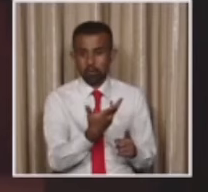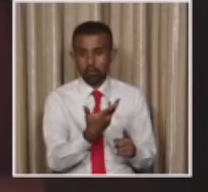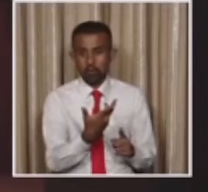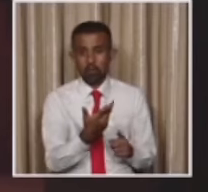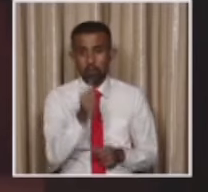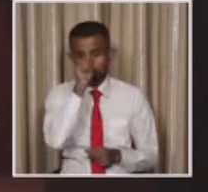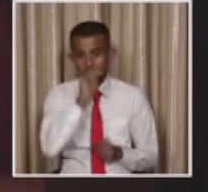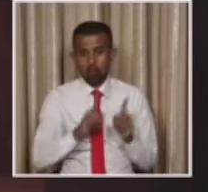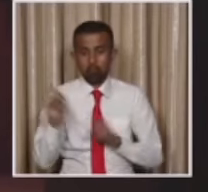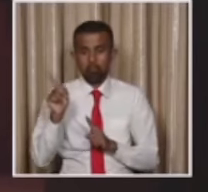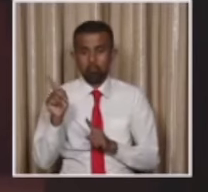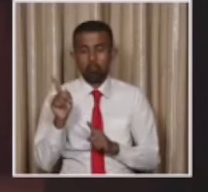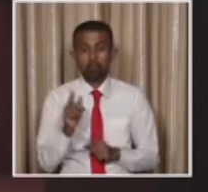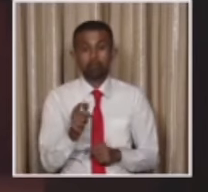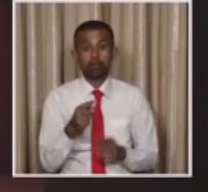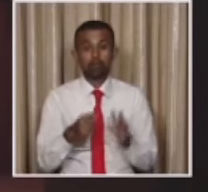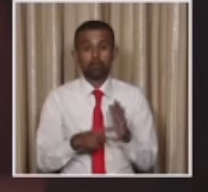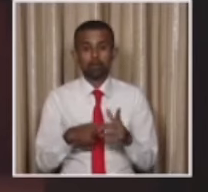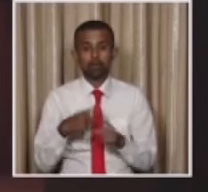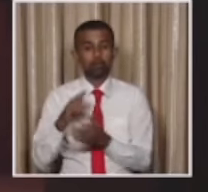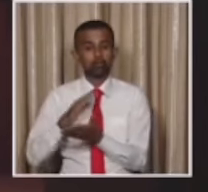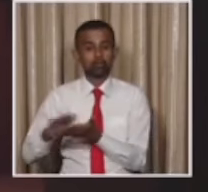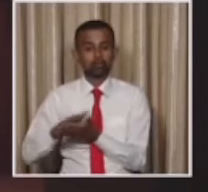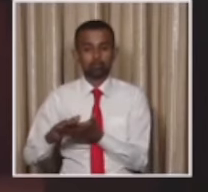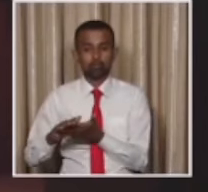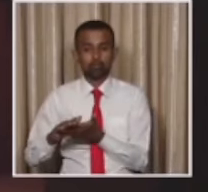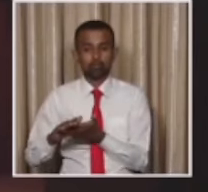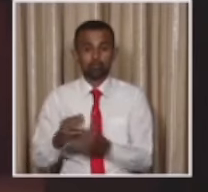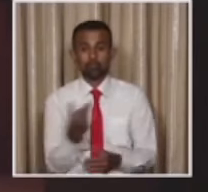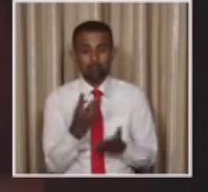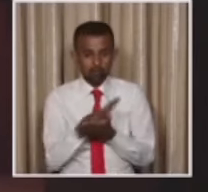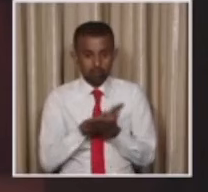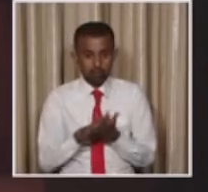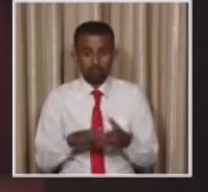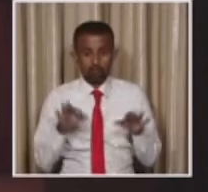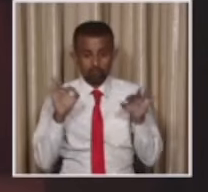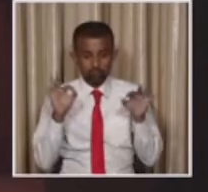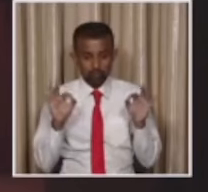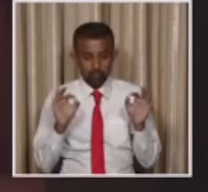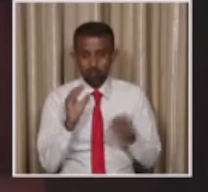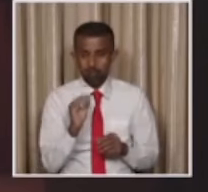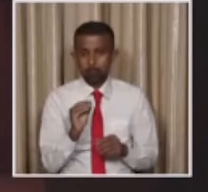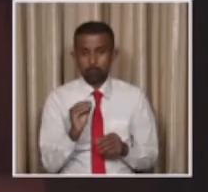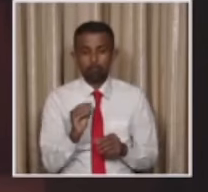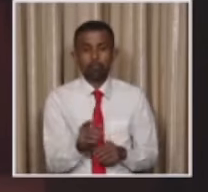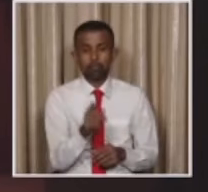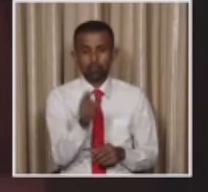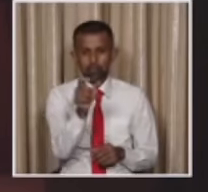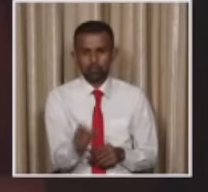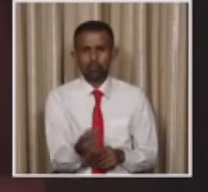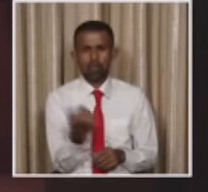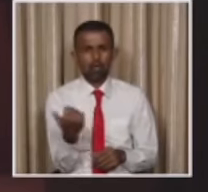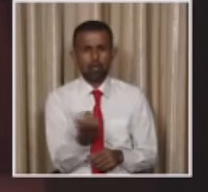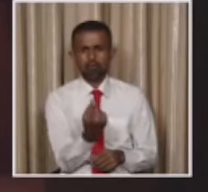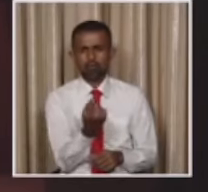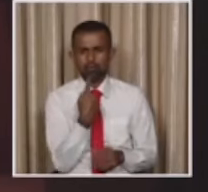හැරීම, ඒ වගේම බදු සහන ලබා දීම මේවා නිවැරදි කරගත්තොත් අපි විශ්වාස කරනවා ඔය පණවන්නට